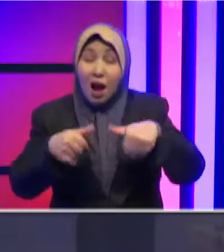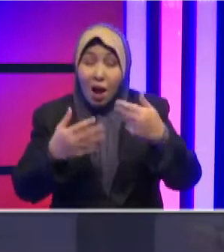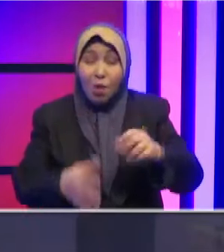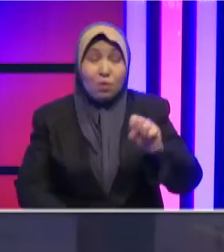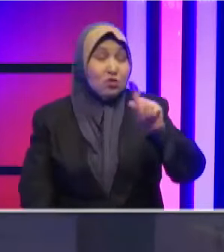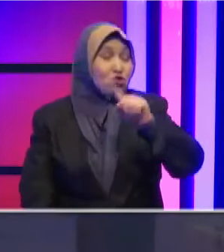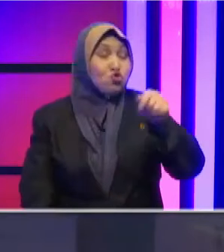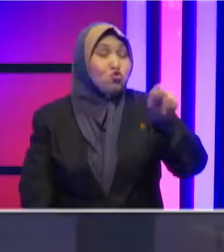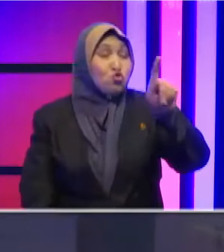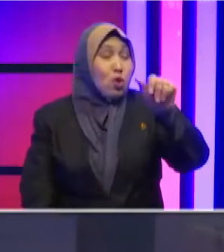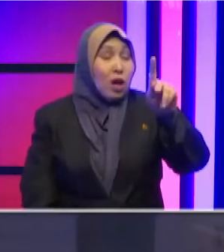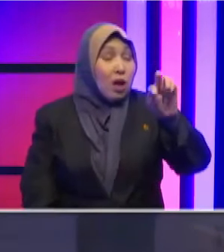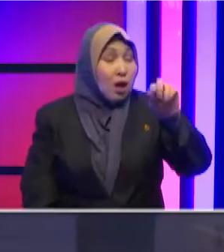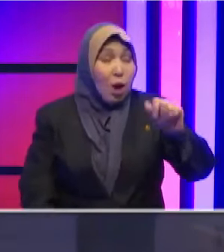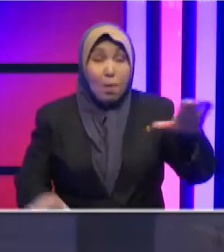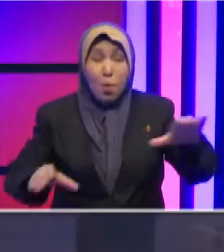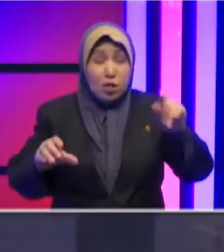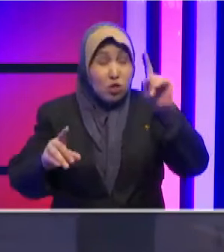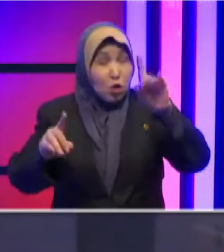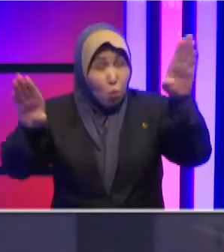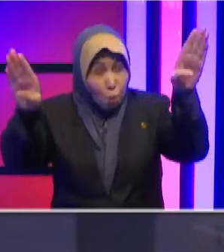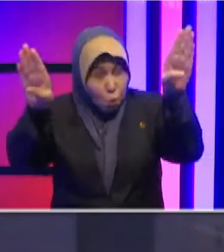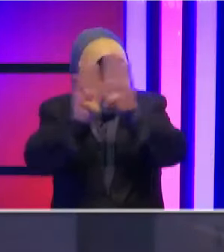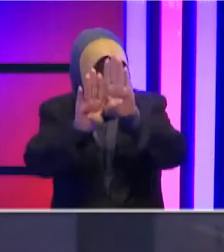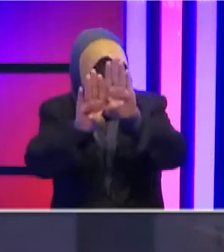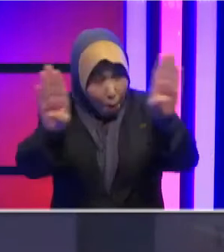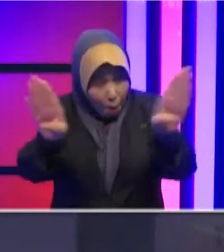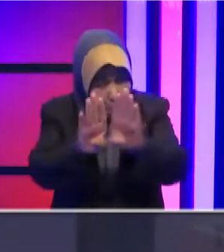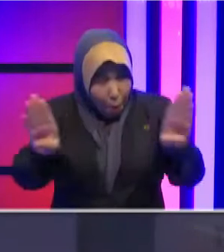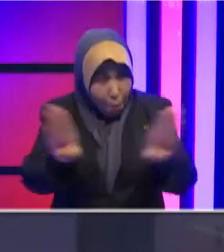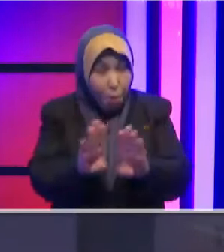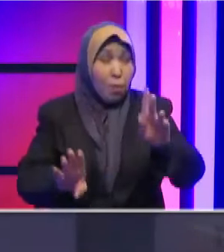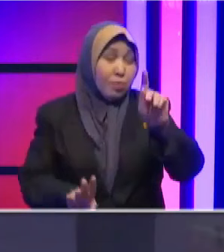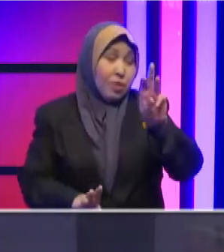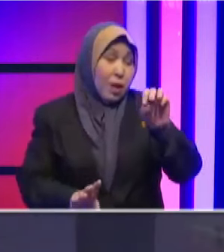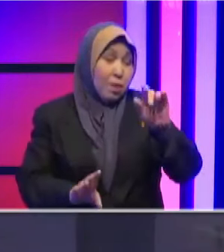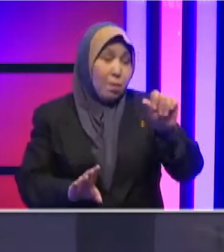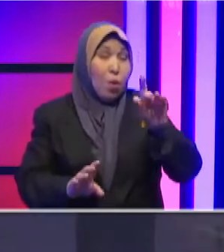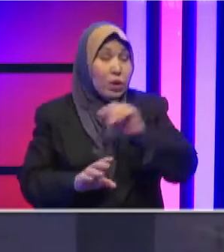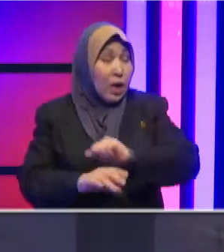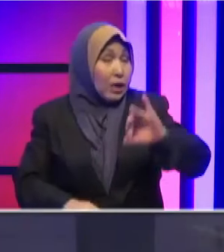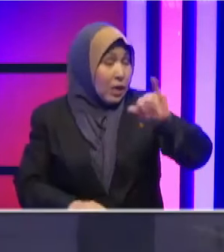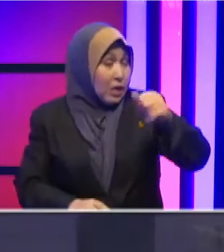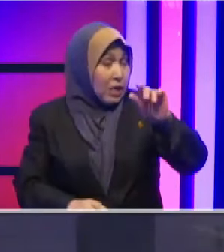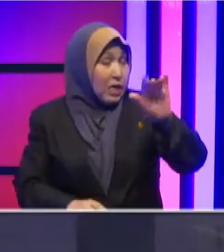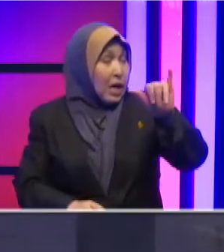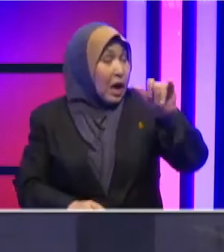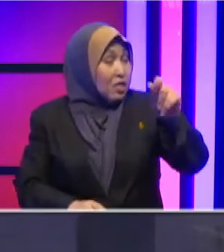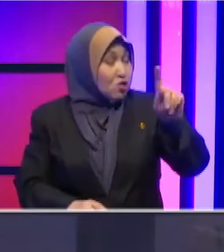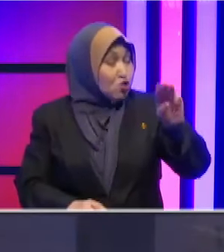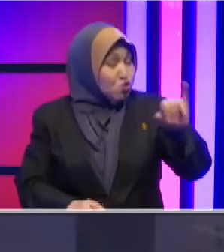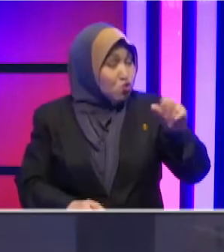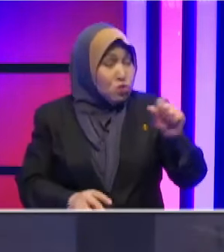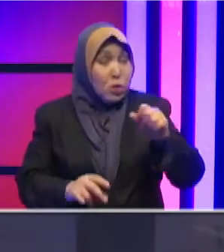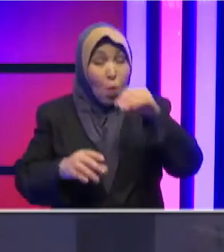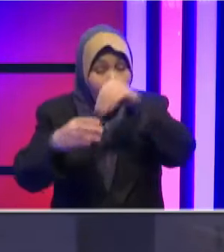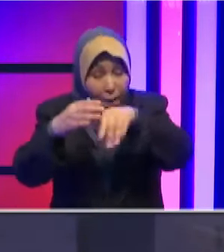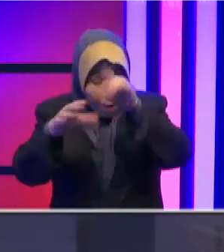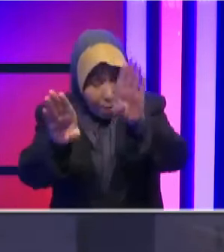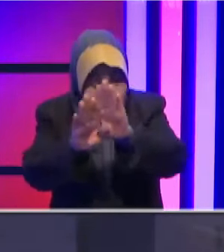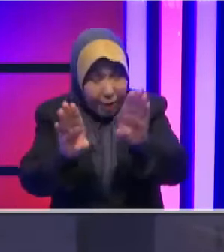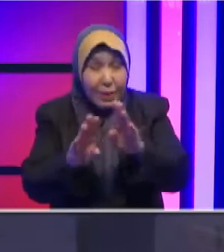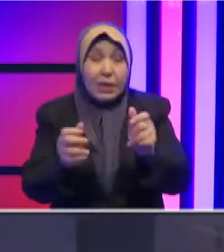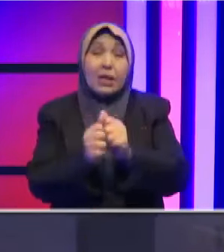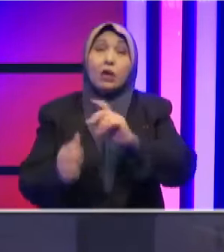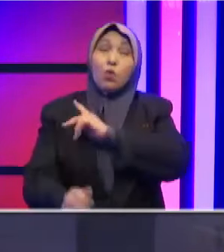mampu membuat satu tembok yang sangat besar sehingga ya'juj wa Ma'juj terkubur di sana tetapi dengan